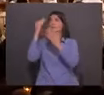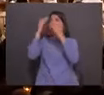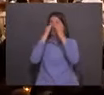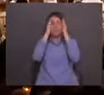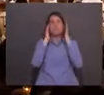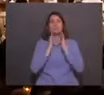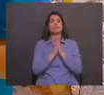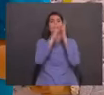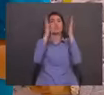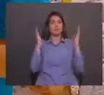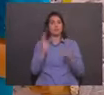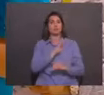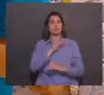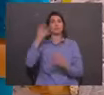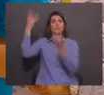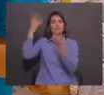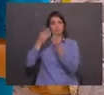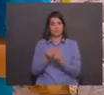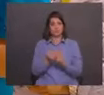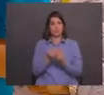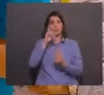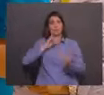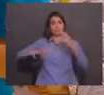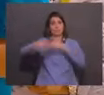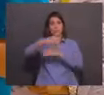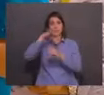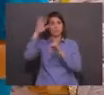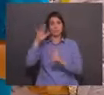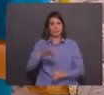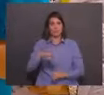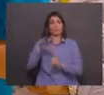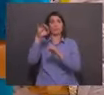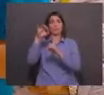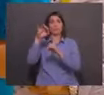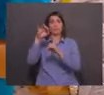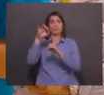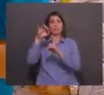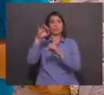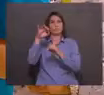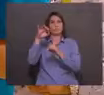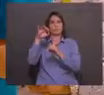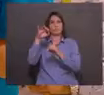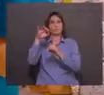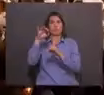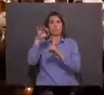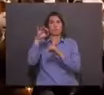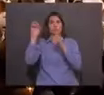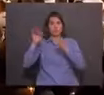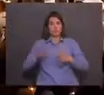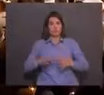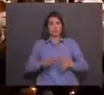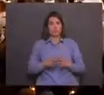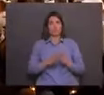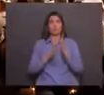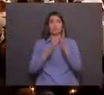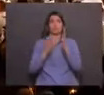har, Domnul este contigo. Binecuvântată este frutul tău, frutul trupului Iisus. Santa Maria,